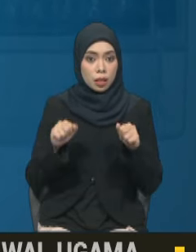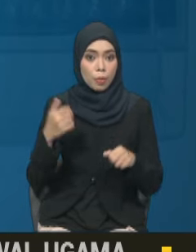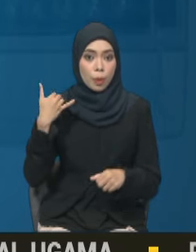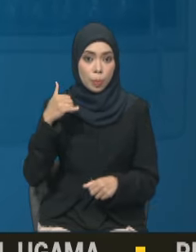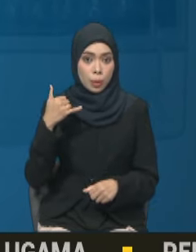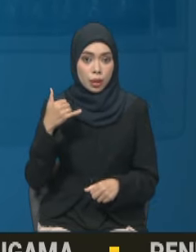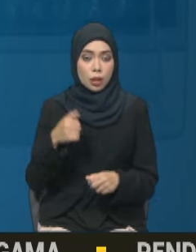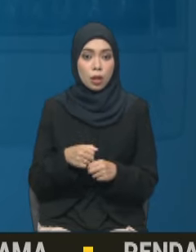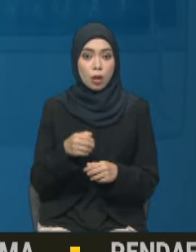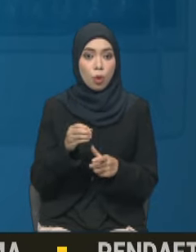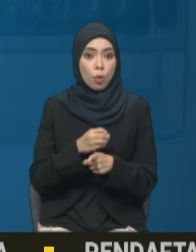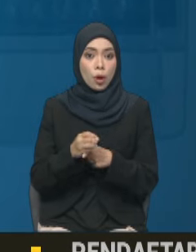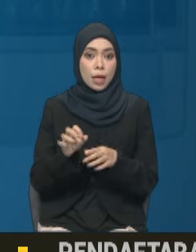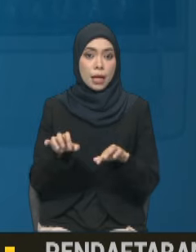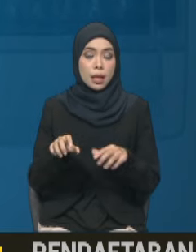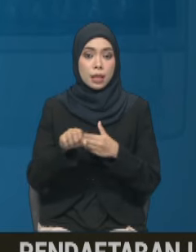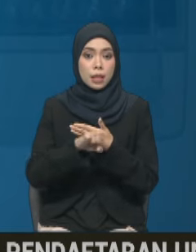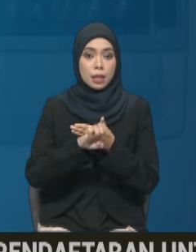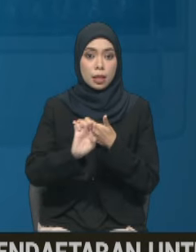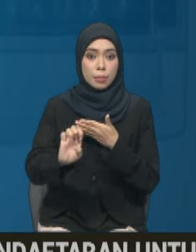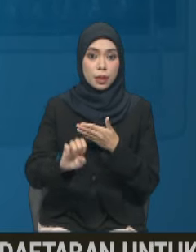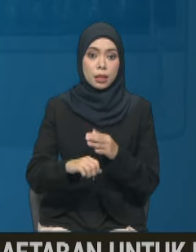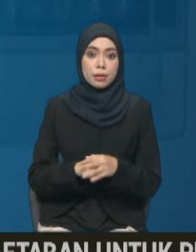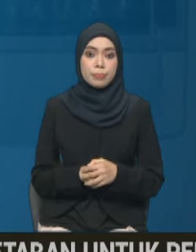www.usms.com.bn atau email